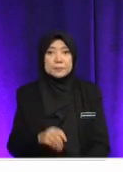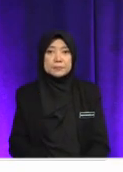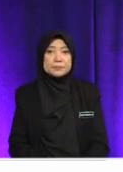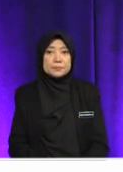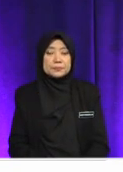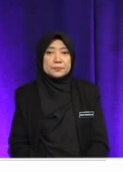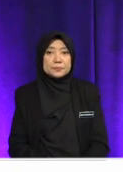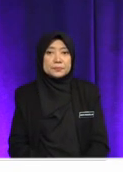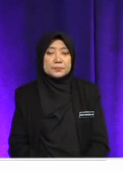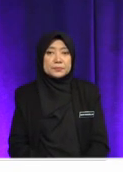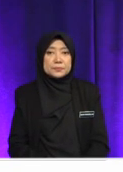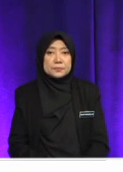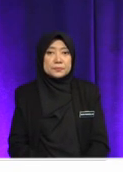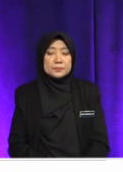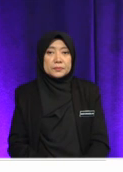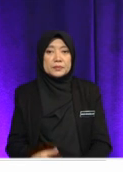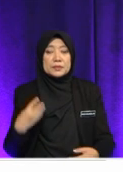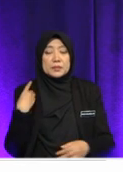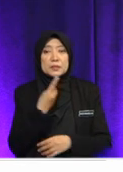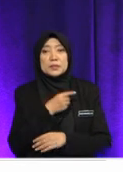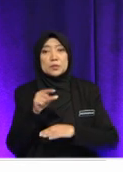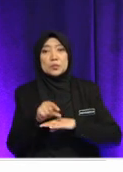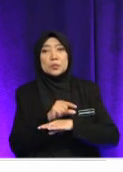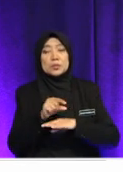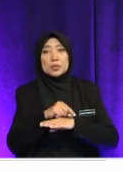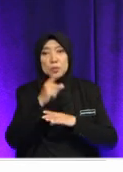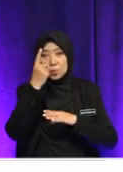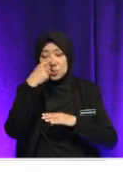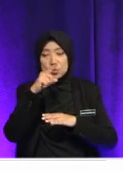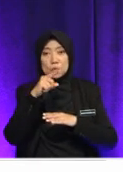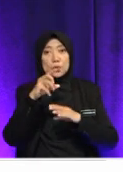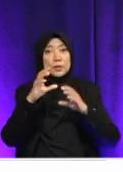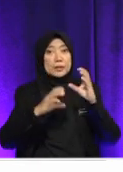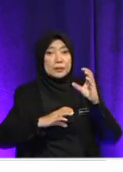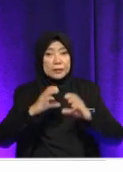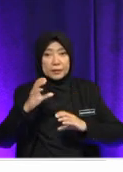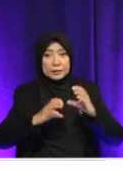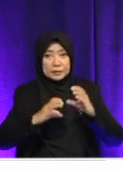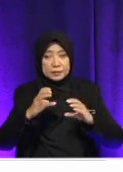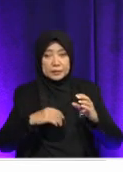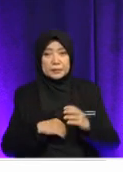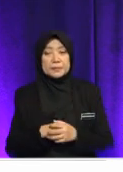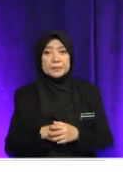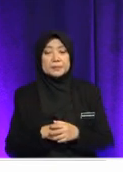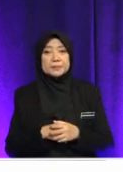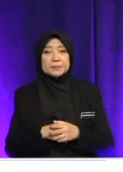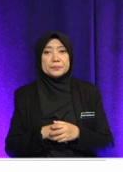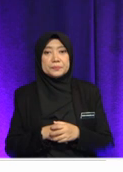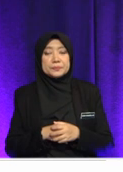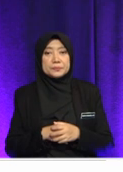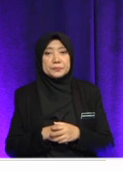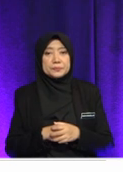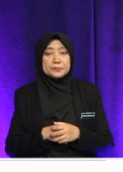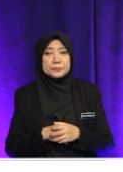kita buka Oke kita guna bumper kereta lah bukan buat kereta-kereta itu kita buat daripada besi kan Oke oke